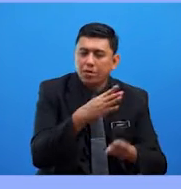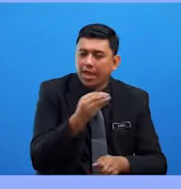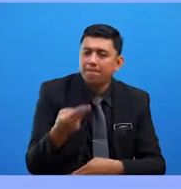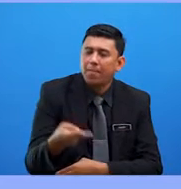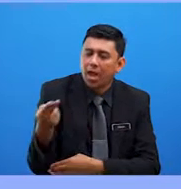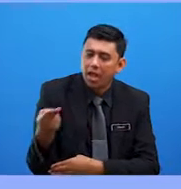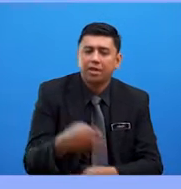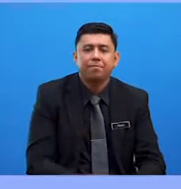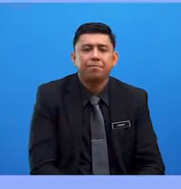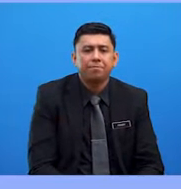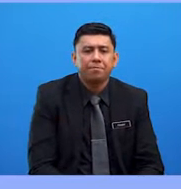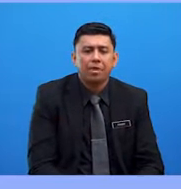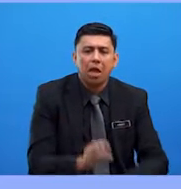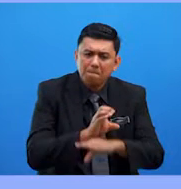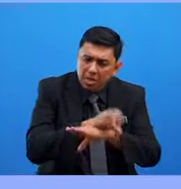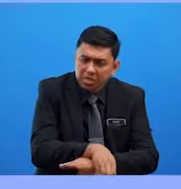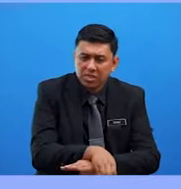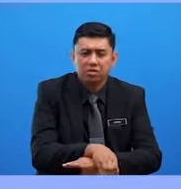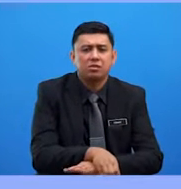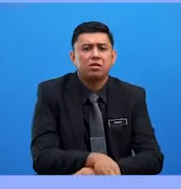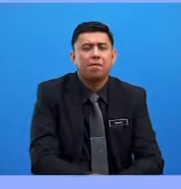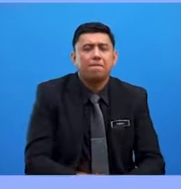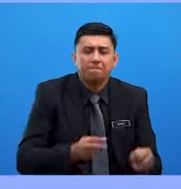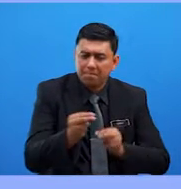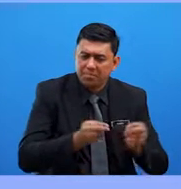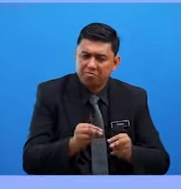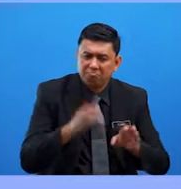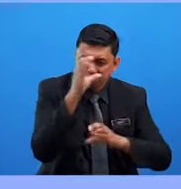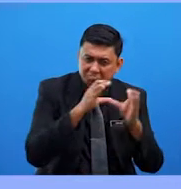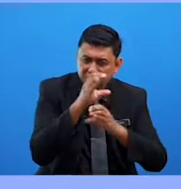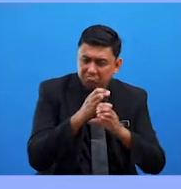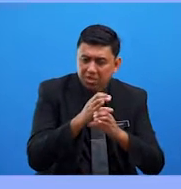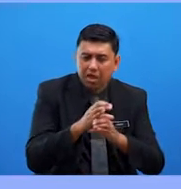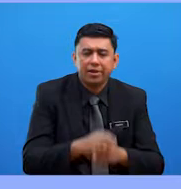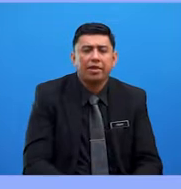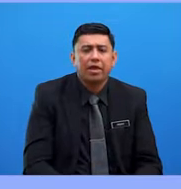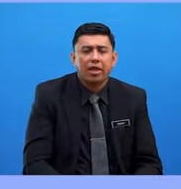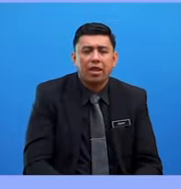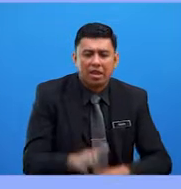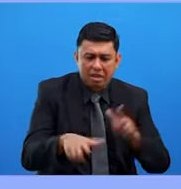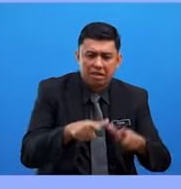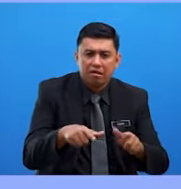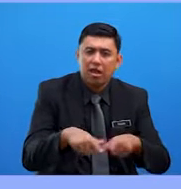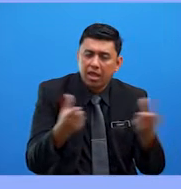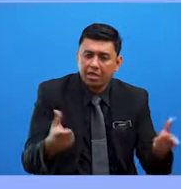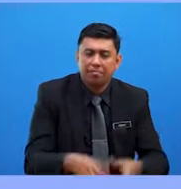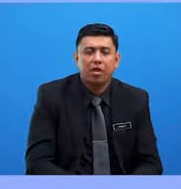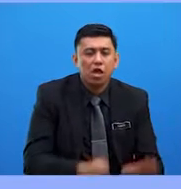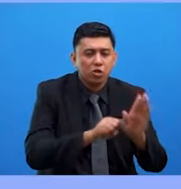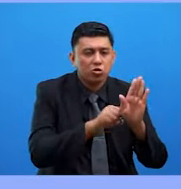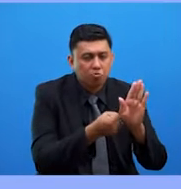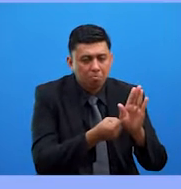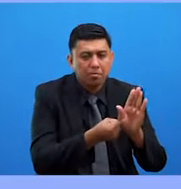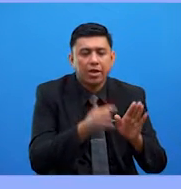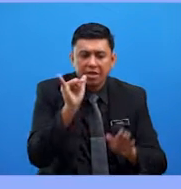bahan mentah memaksa perniagaan mencari alternatif bagi menggantikan sumber yang